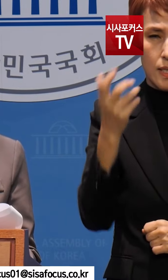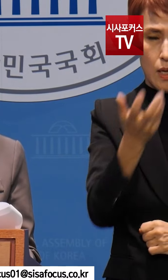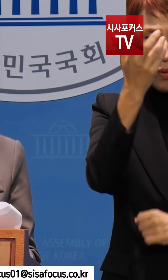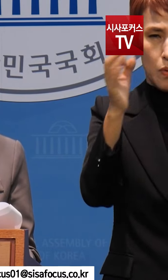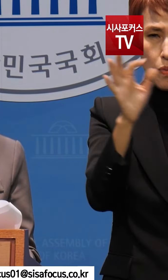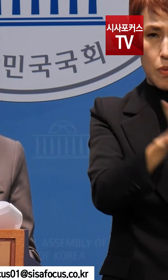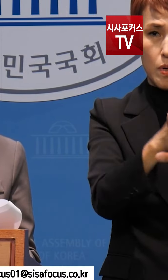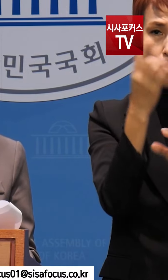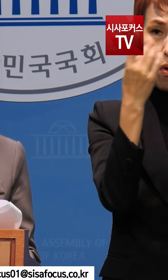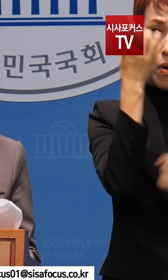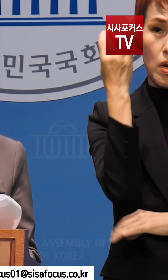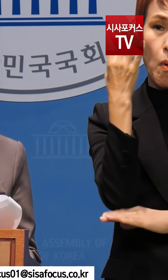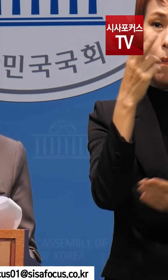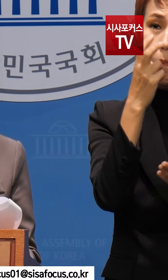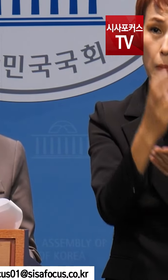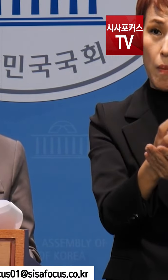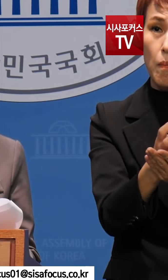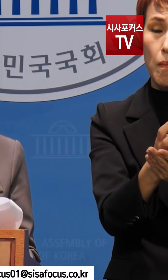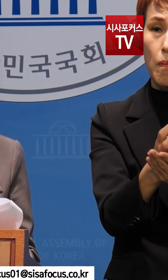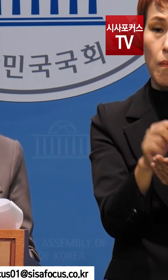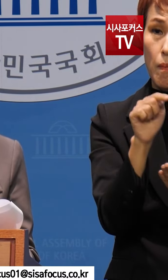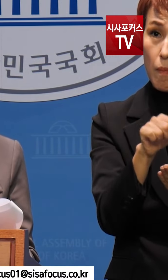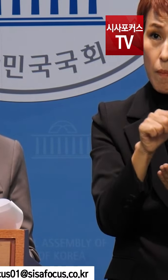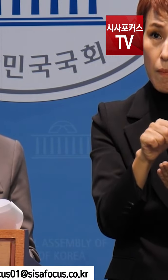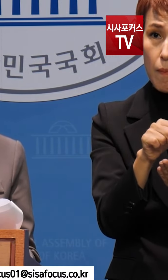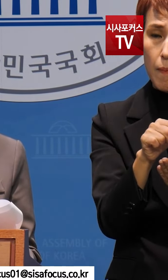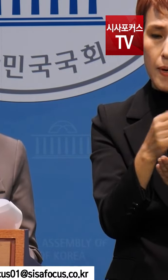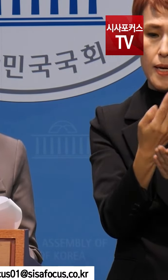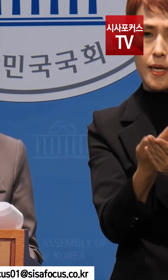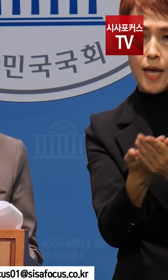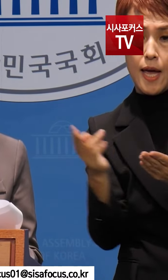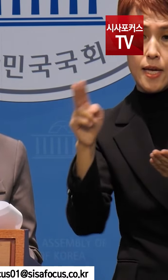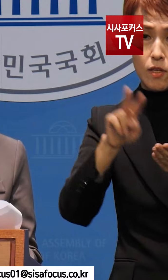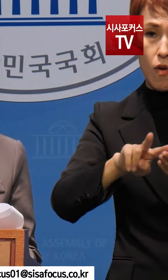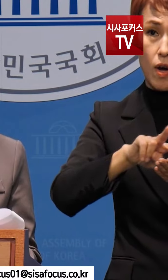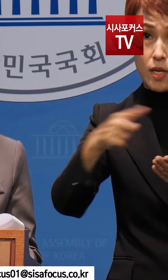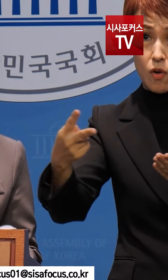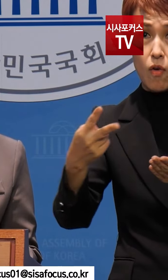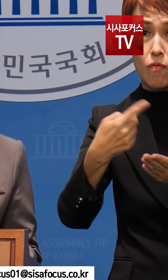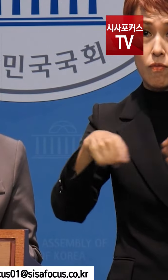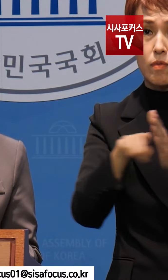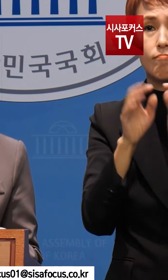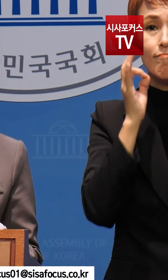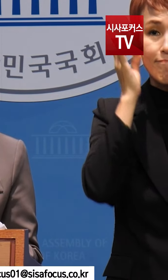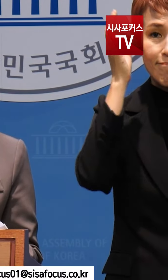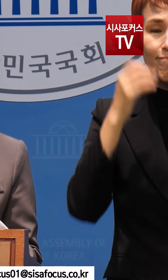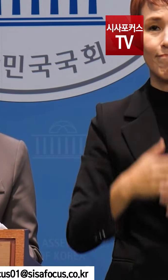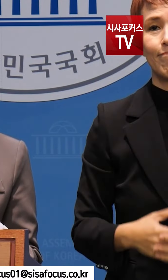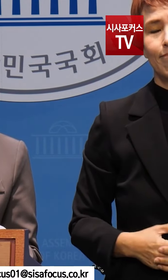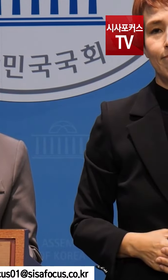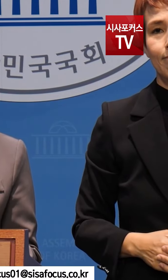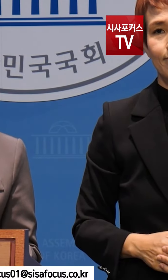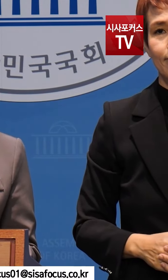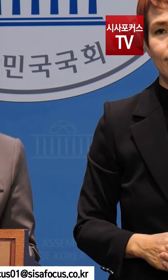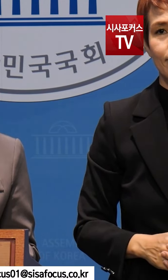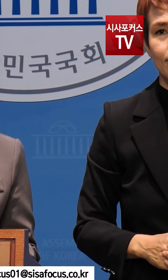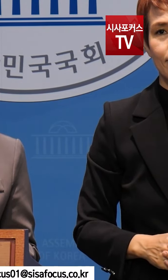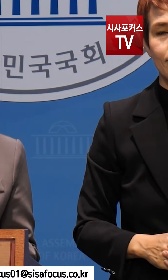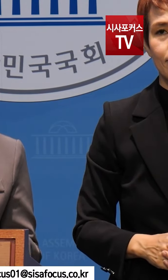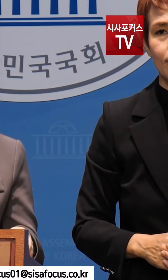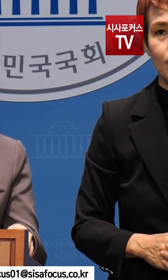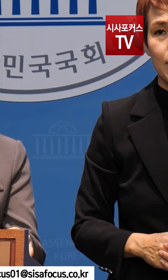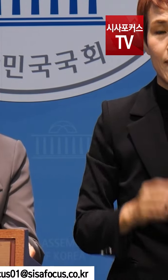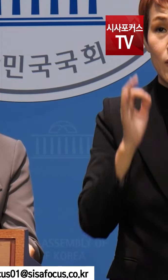불합치 결정이 나는데요 탄소 중립 기본법 법의 개정 추진에도 최선을 다하도록 하겠습니다 앞으로